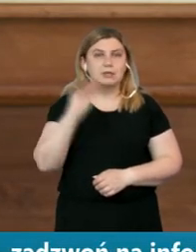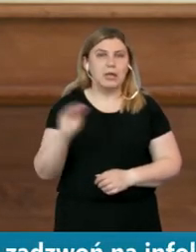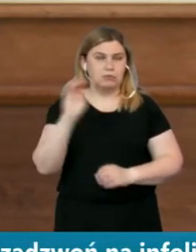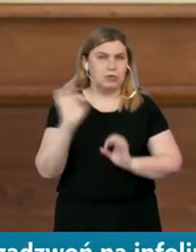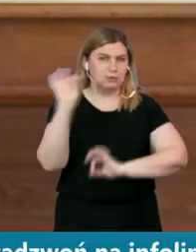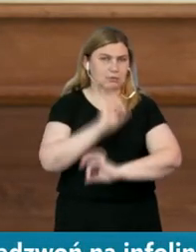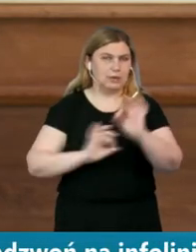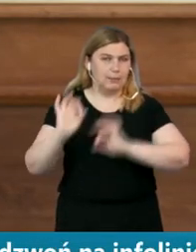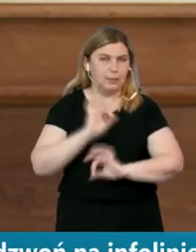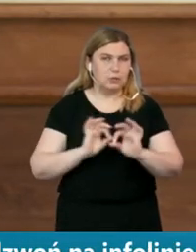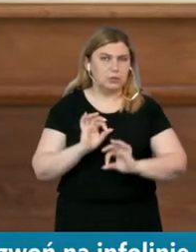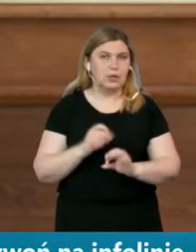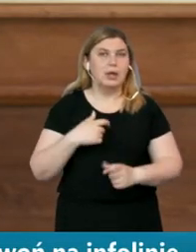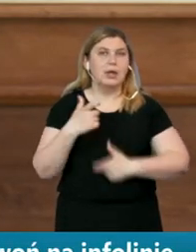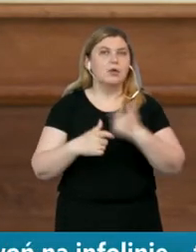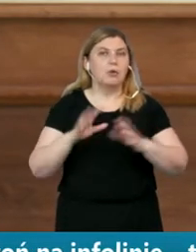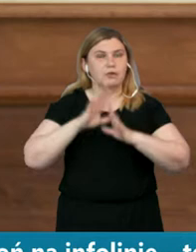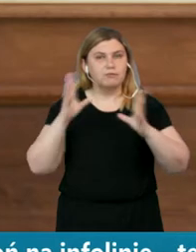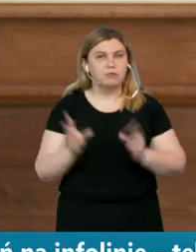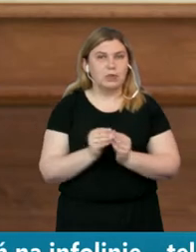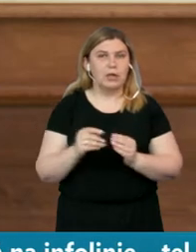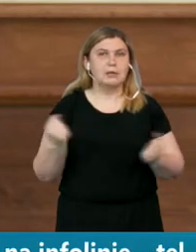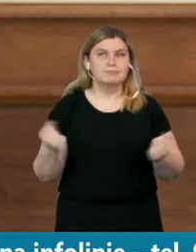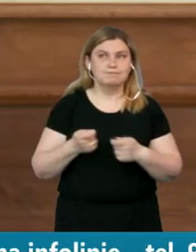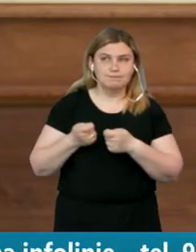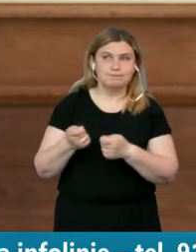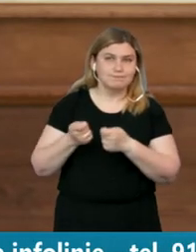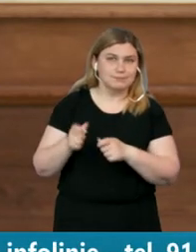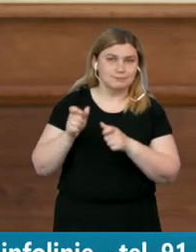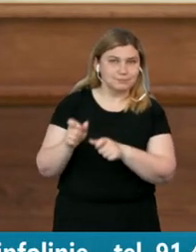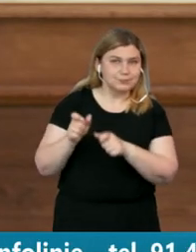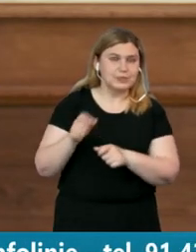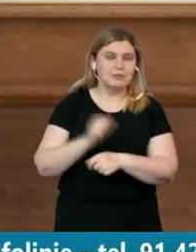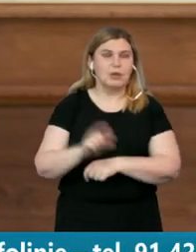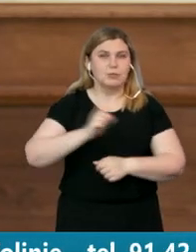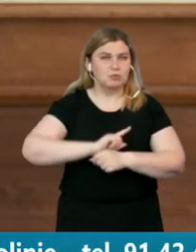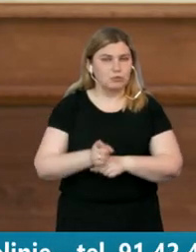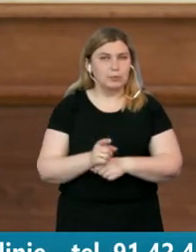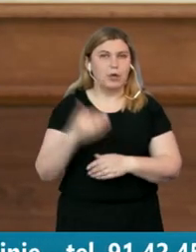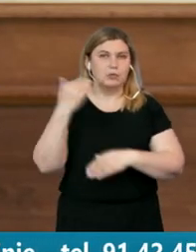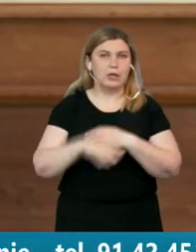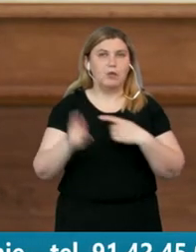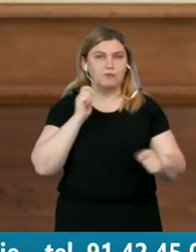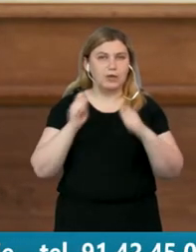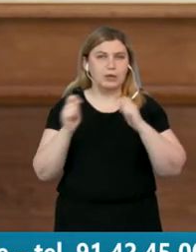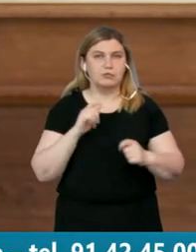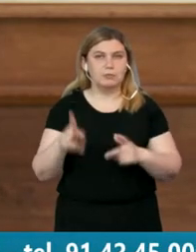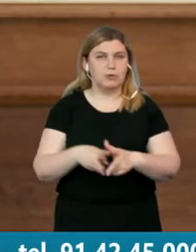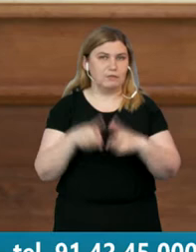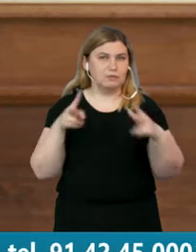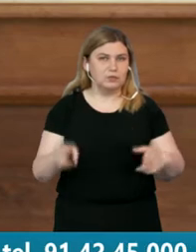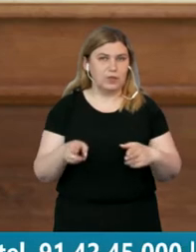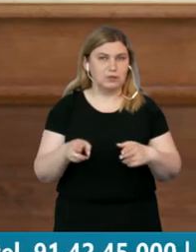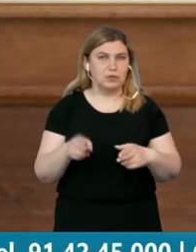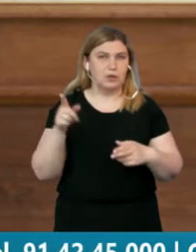remontu, ale robimy wszystko i mobilizujemy wykonawcę, aby ten remont został zakończony w wakacje, abyśmy jeszcze mogli w sezonie ten